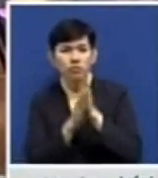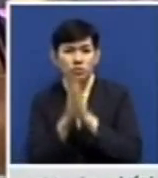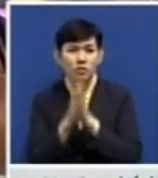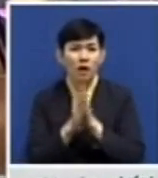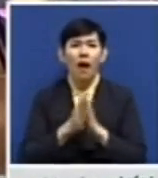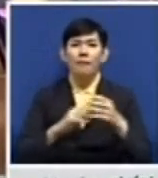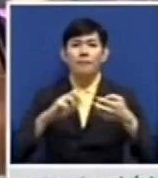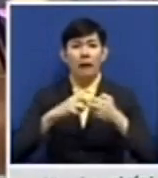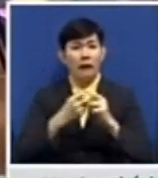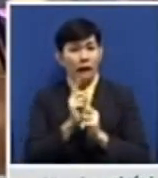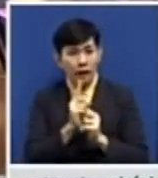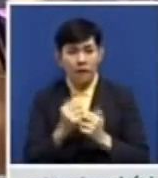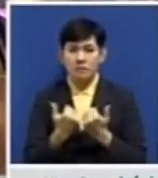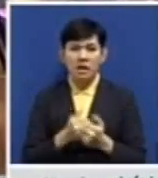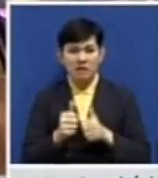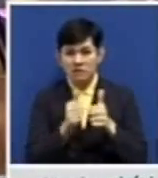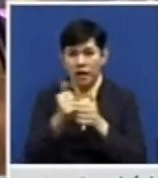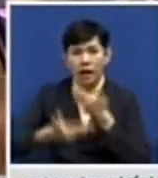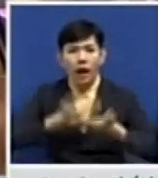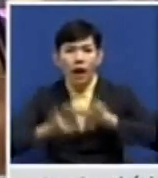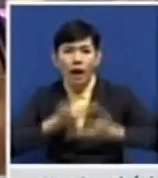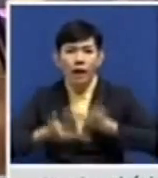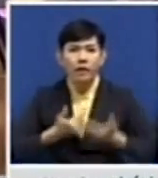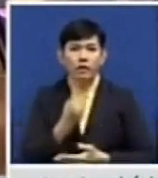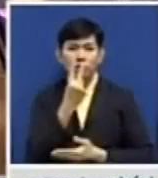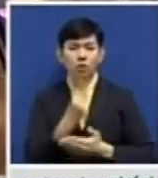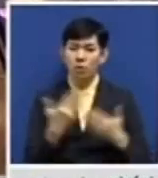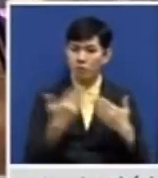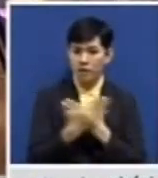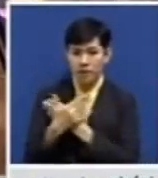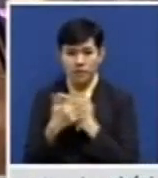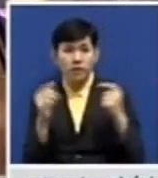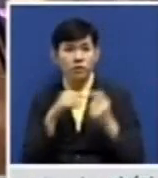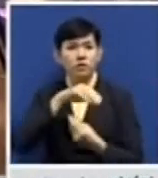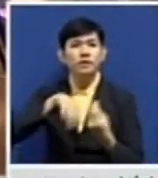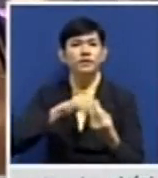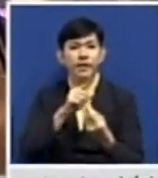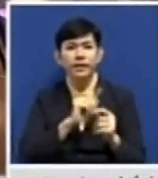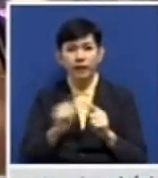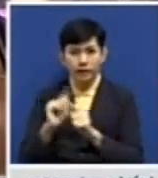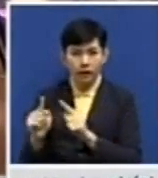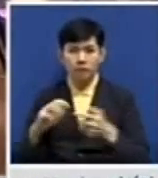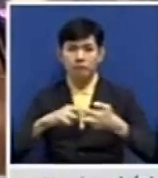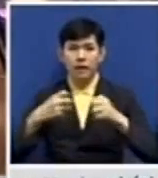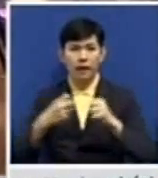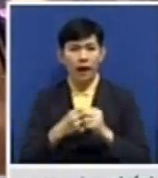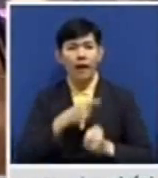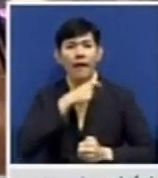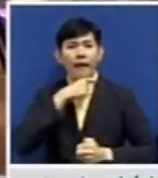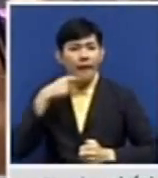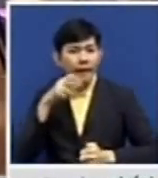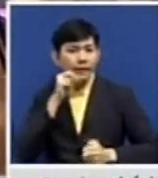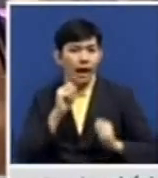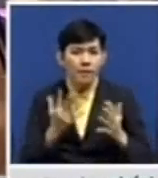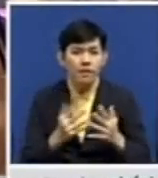ค้ารับมือการท้าทายการเปลี่ยนแปลงทางด้านเศรษฐกิจต่อปัญหาภัยแล้งต่อปัญหาสังค